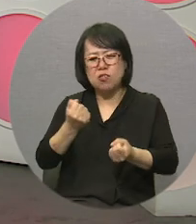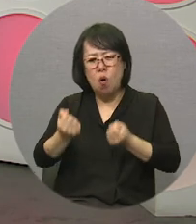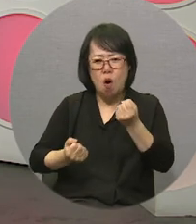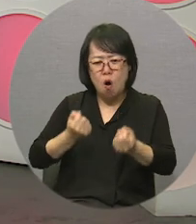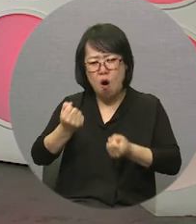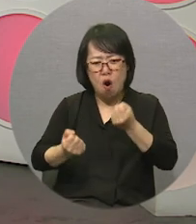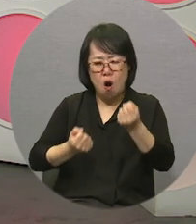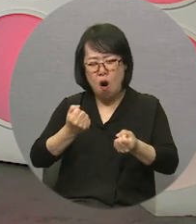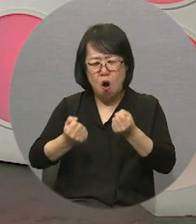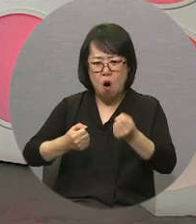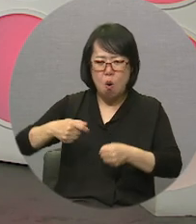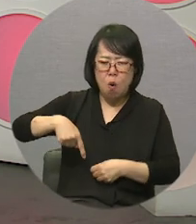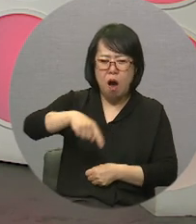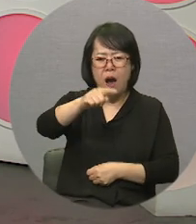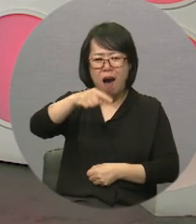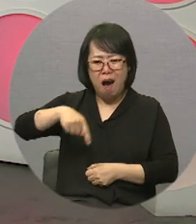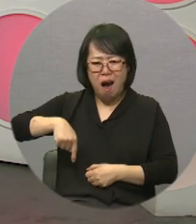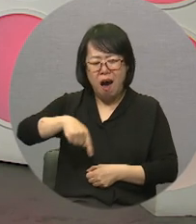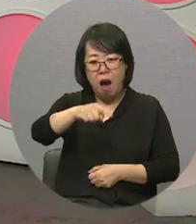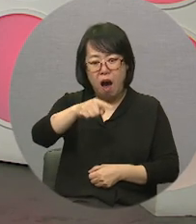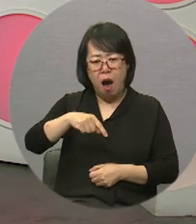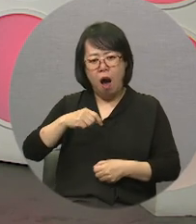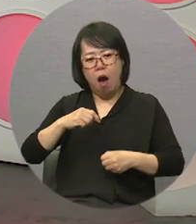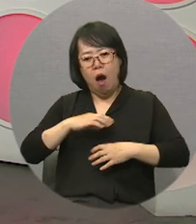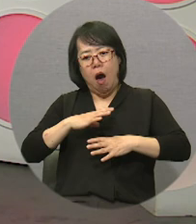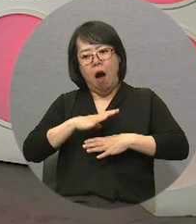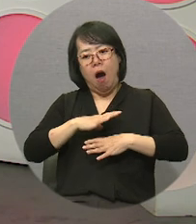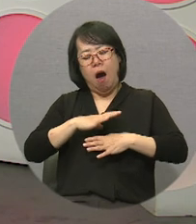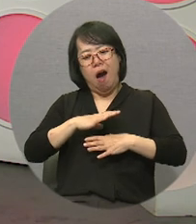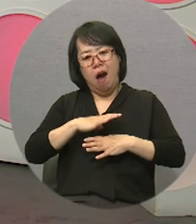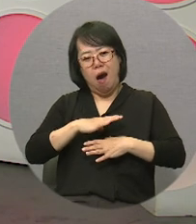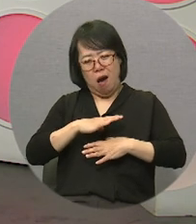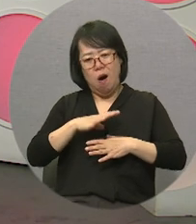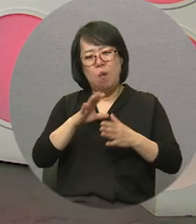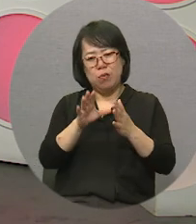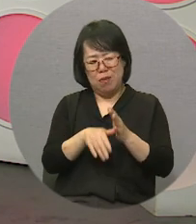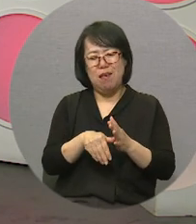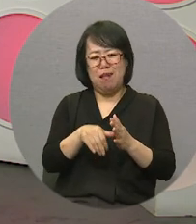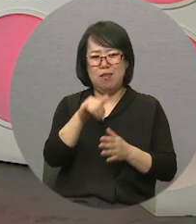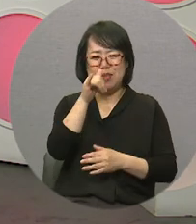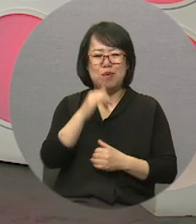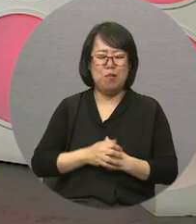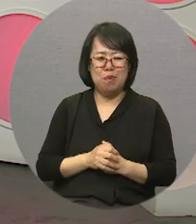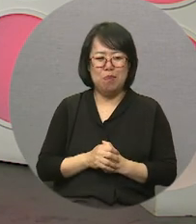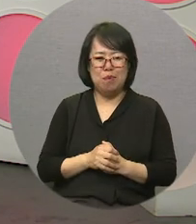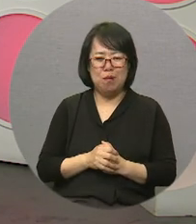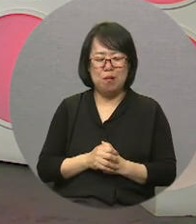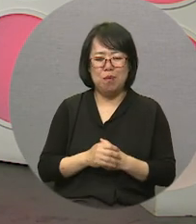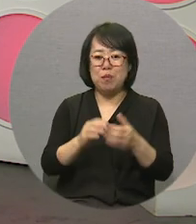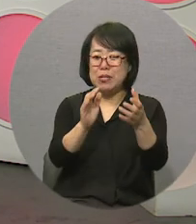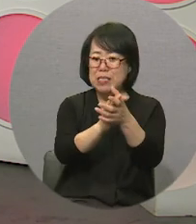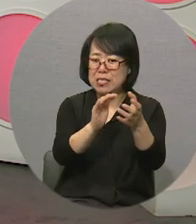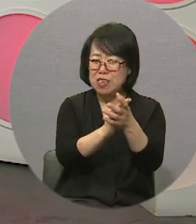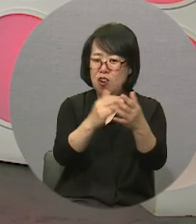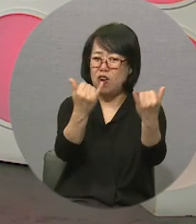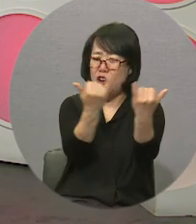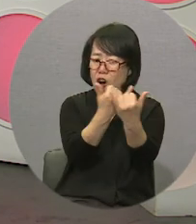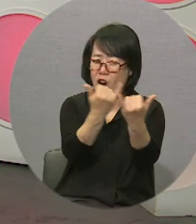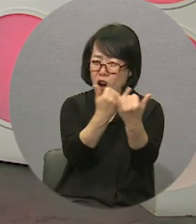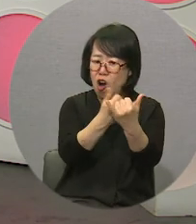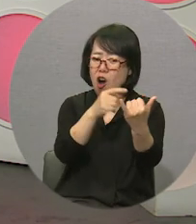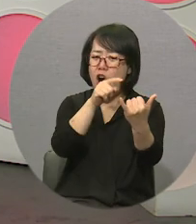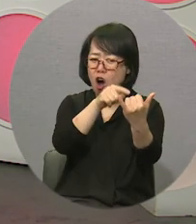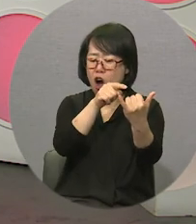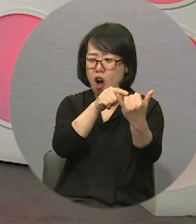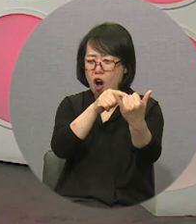무섭고 힘들었습니다. 학교 부근의 친척 집이나 부모님 지인 집에 머무르는 친구가